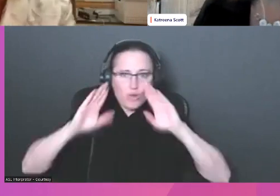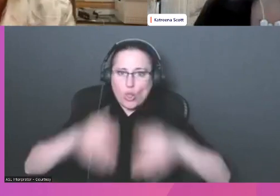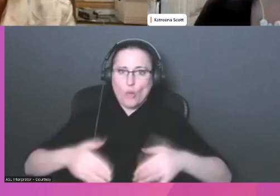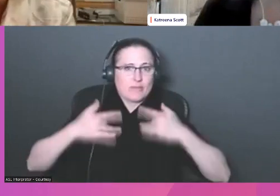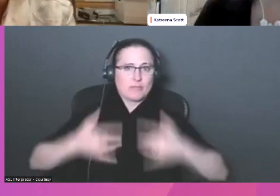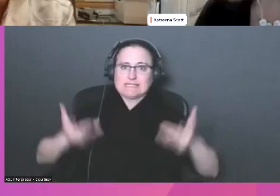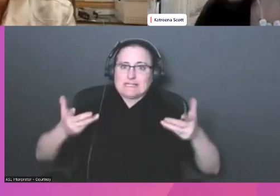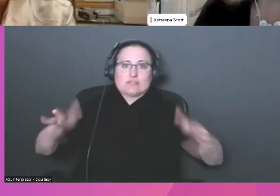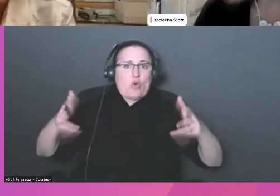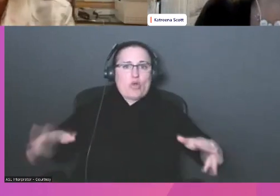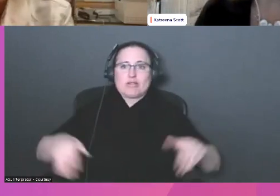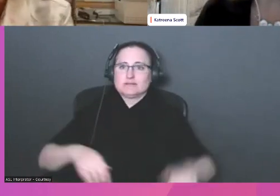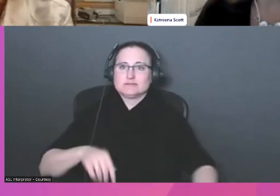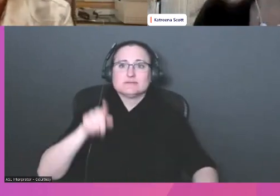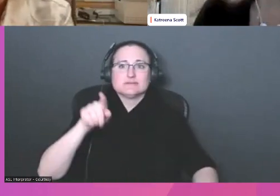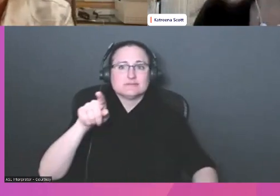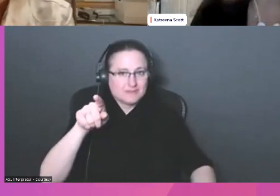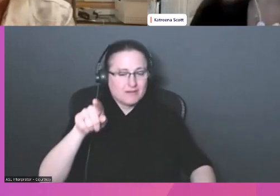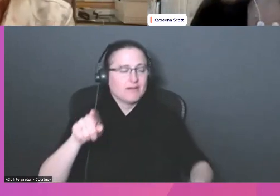déprimée.